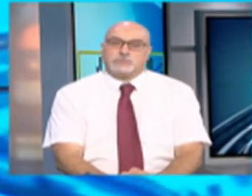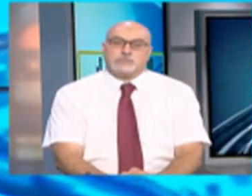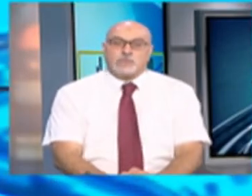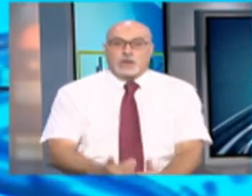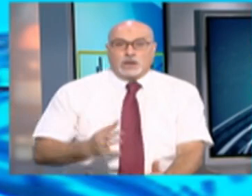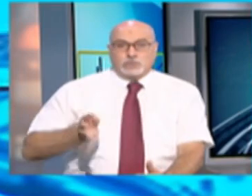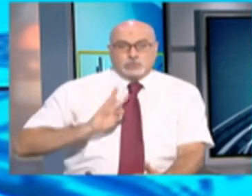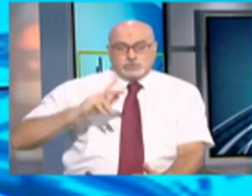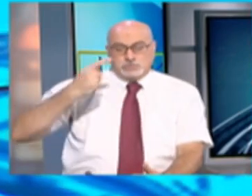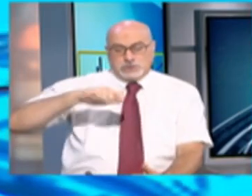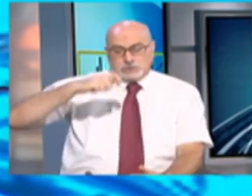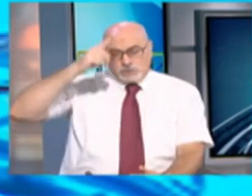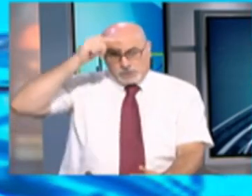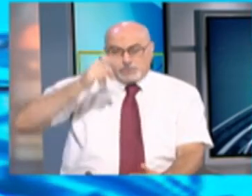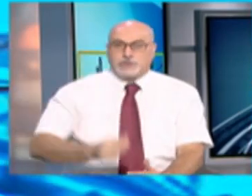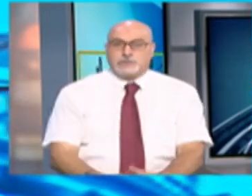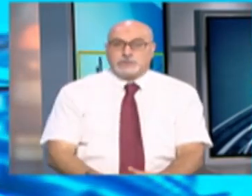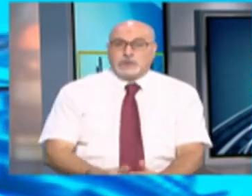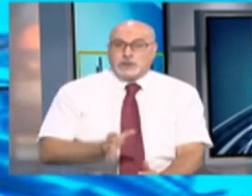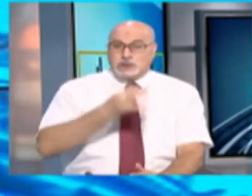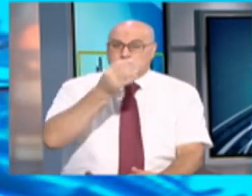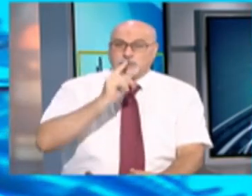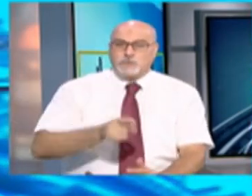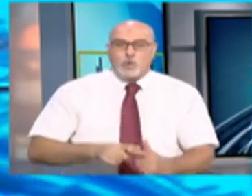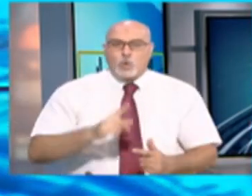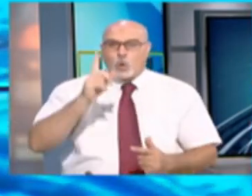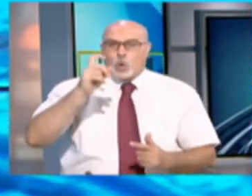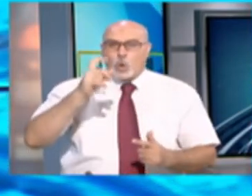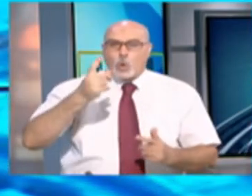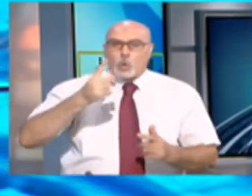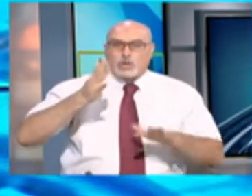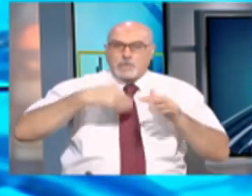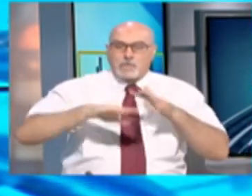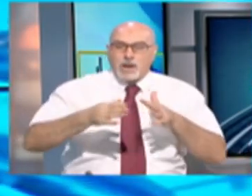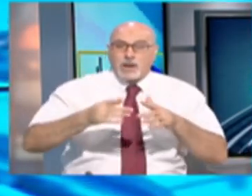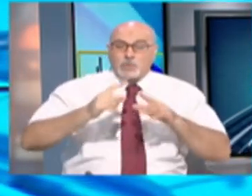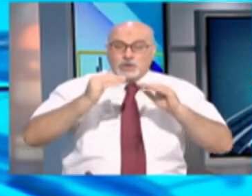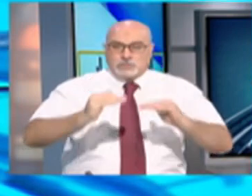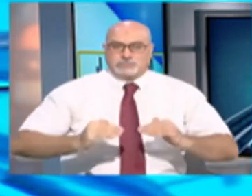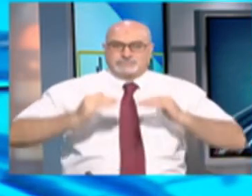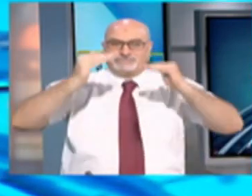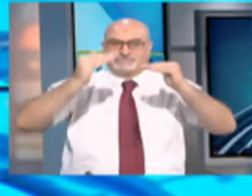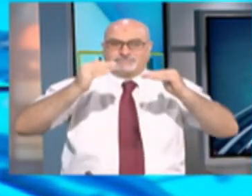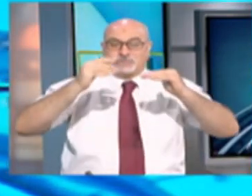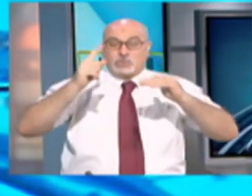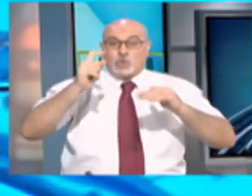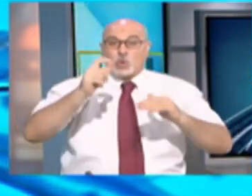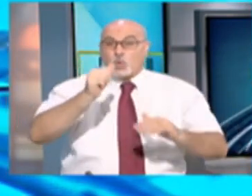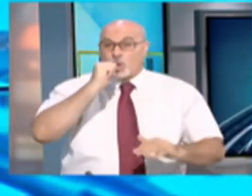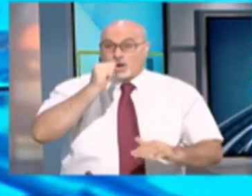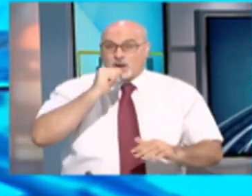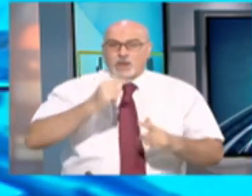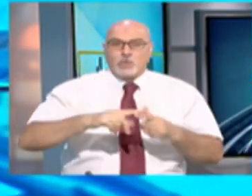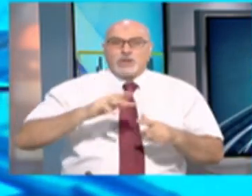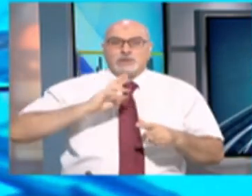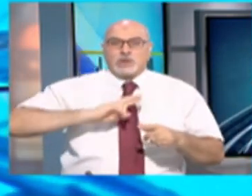السيد الرئيس أكد على ضرورة التوجه نحو استراتيجية تحلية مياه البحر للرفع من المياه الموجهة للشرب وتحقيق